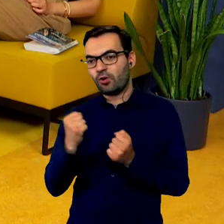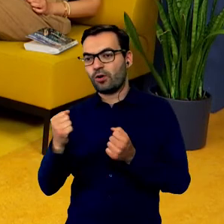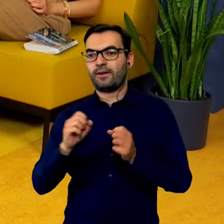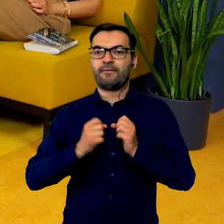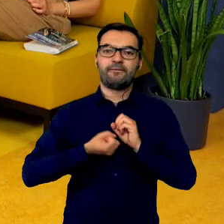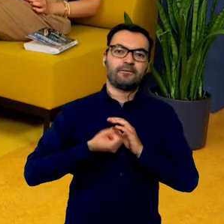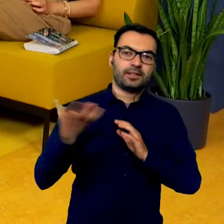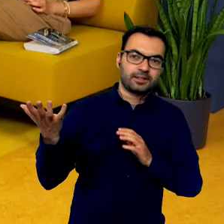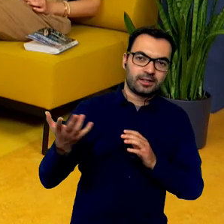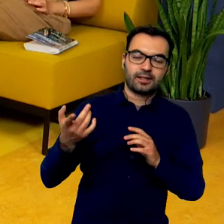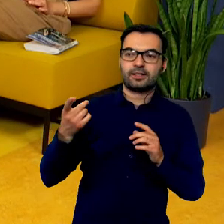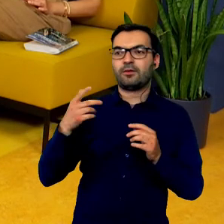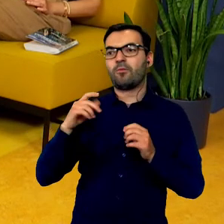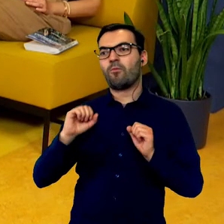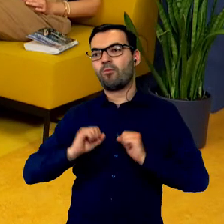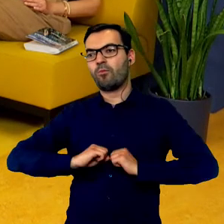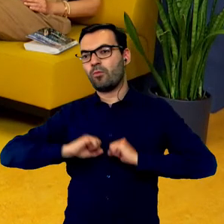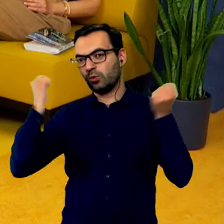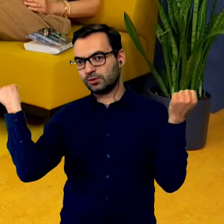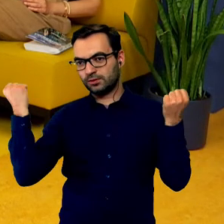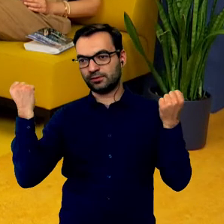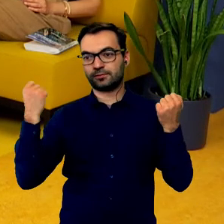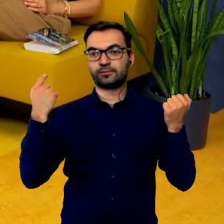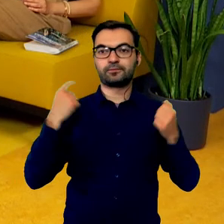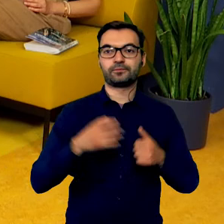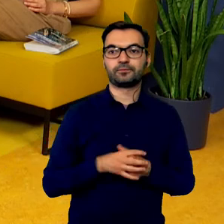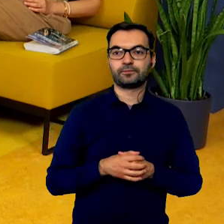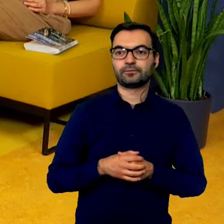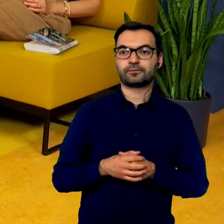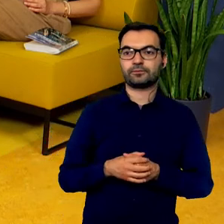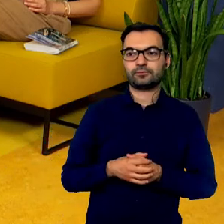i wyjazdu, i buntu.